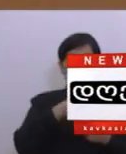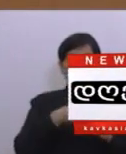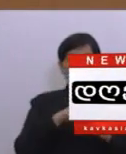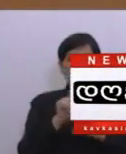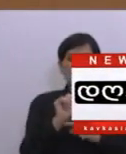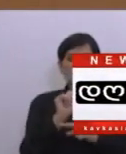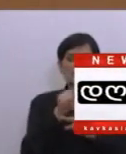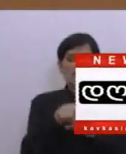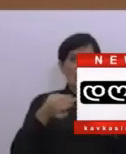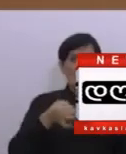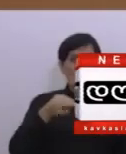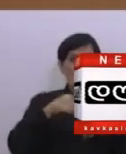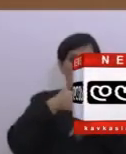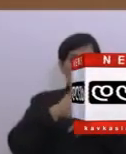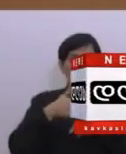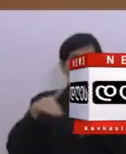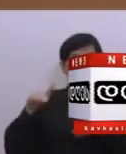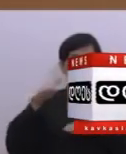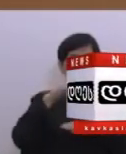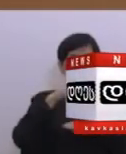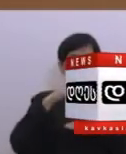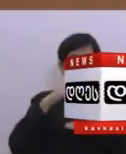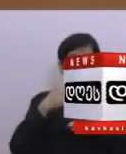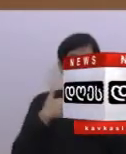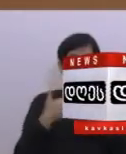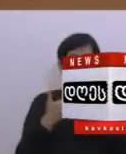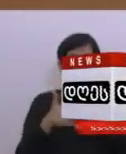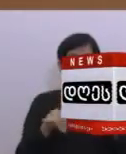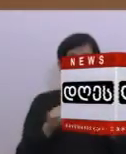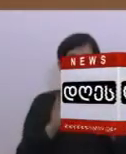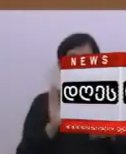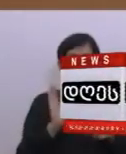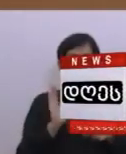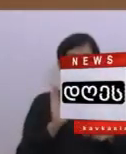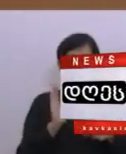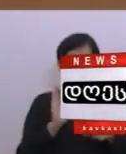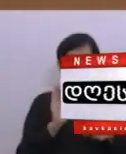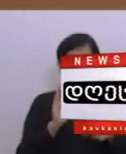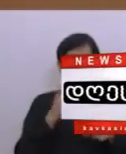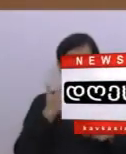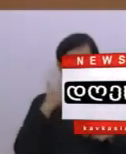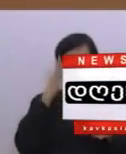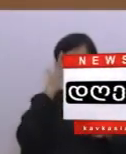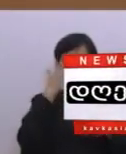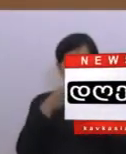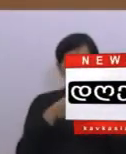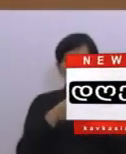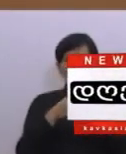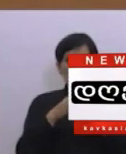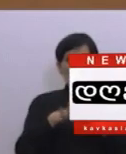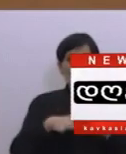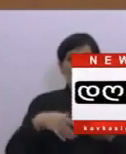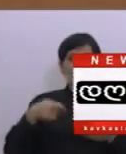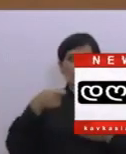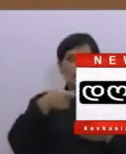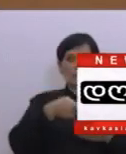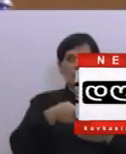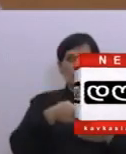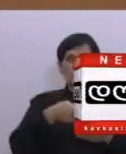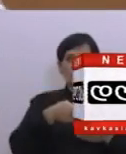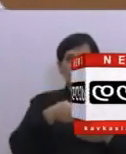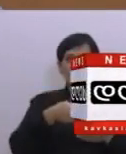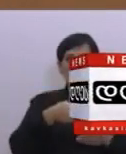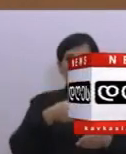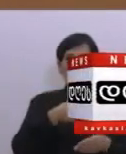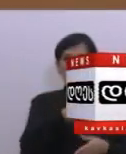დავალება უნდა შესრულებულიყო. არ მიკვირს, რომ არც ერთ ამერიკულ კომპანია სარშემოუტანია განაცხადი, იმიტომ რომ არავის